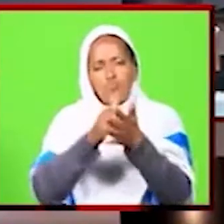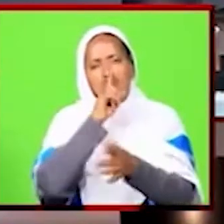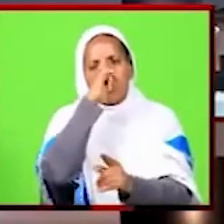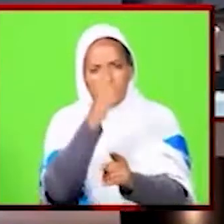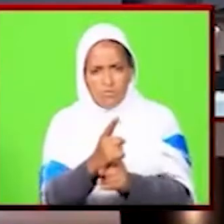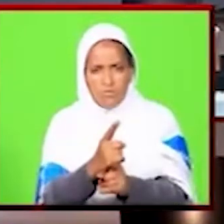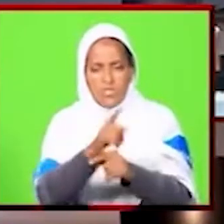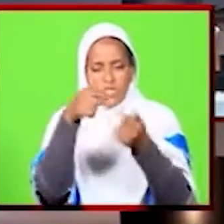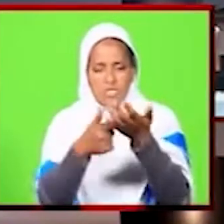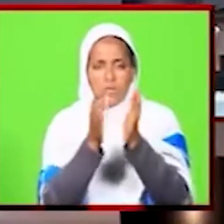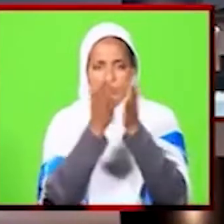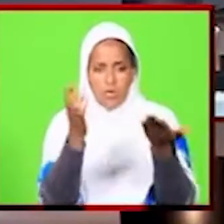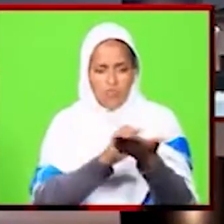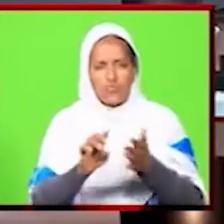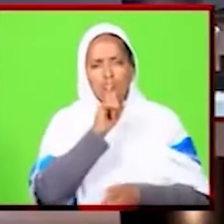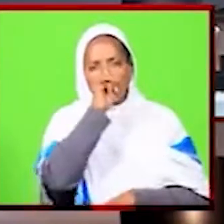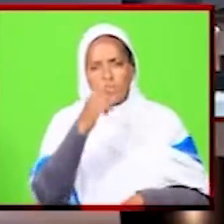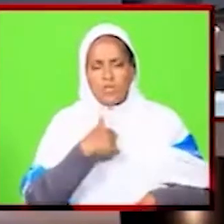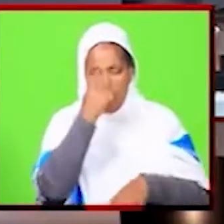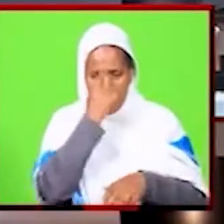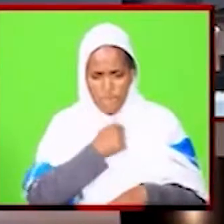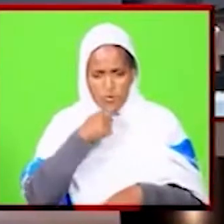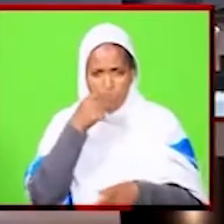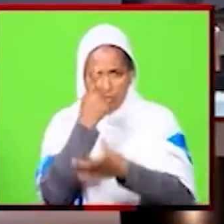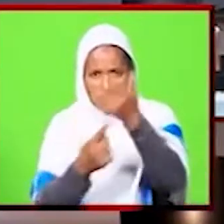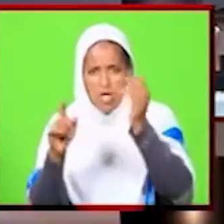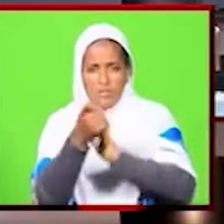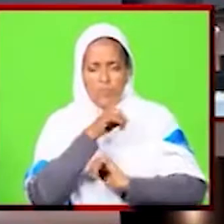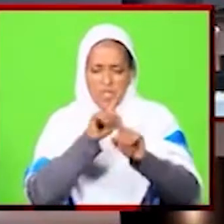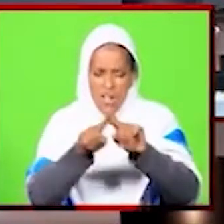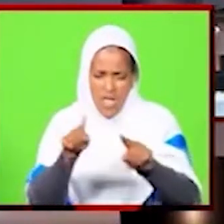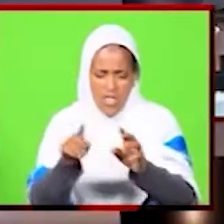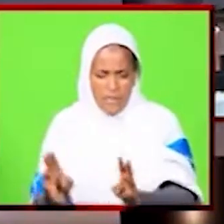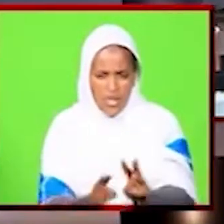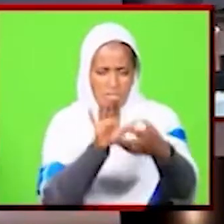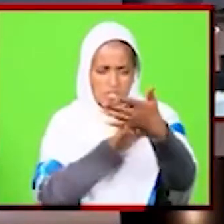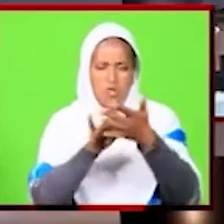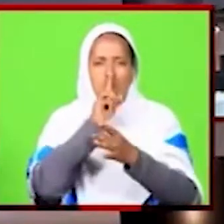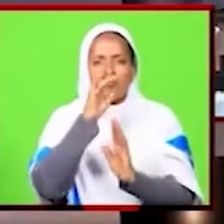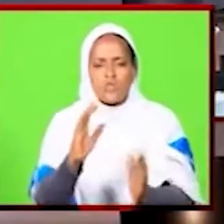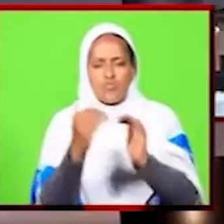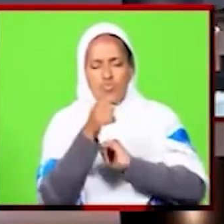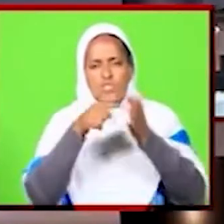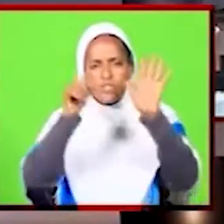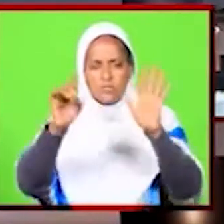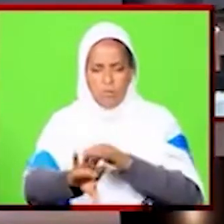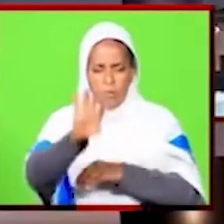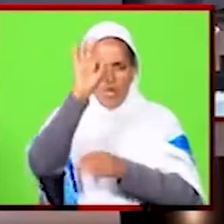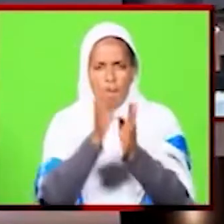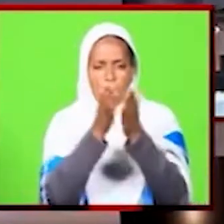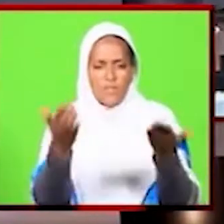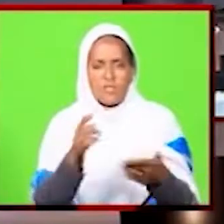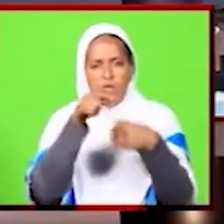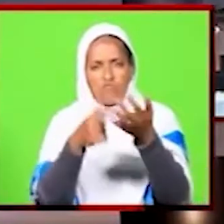እንደተባለው የሚያሳየው ሁሉም እውነትን ነው። ስለዚህ መጽሐፍ ቅዱስ እኔ እውነት ነኝ እመኑኝ ስለሚል ብቻ ሳይሆን በተለያየ መንገድ ሲጠና